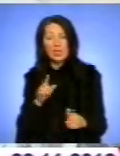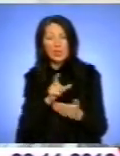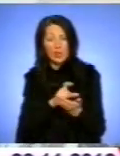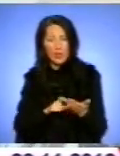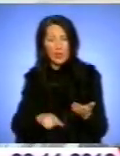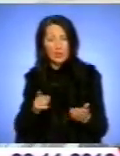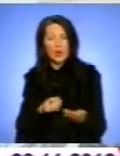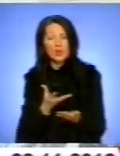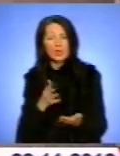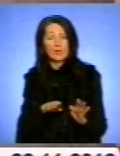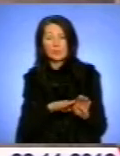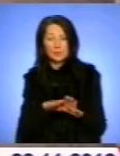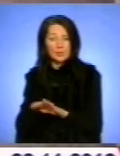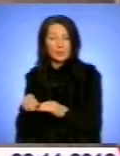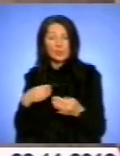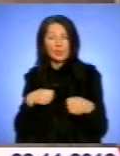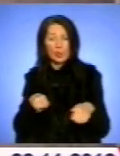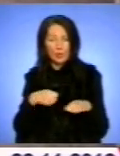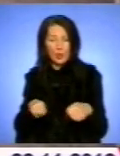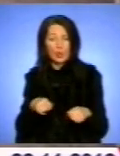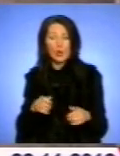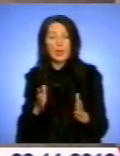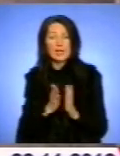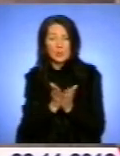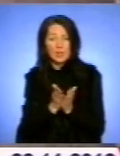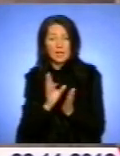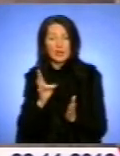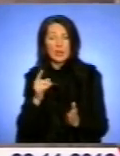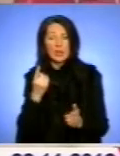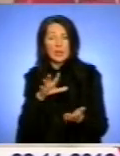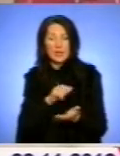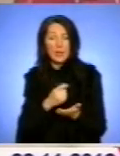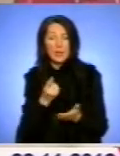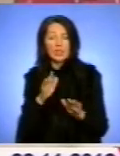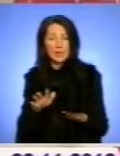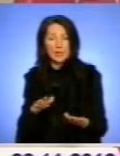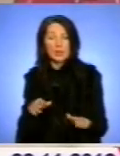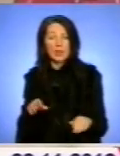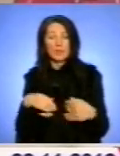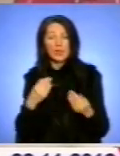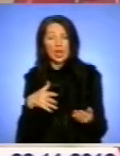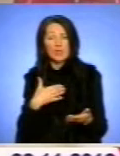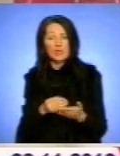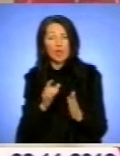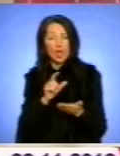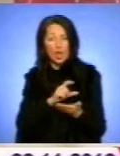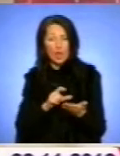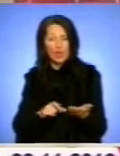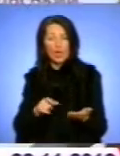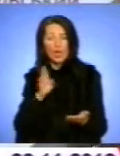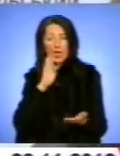рівнів продажу видань, відгуків книгарень та преси, збірка Надії Гербіш посіла перше місце. Репрезентує свої твори авторка завжди